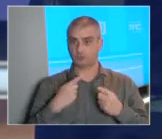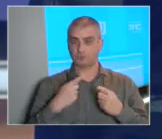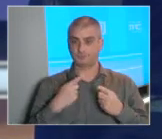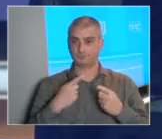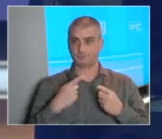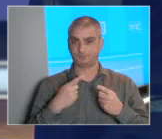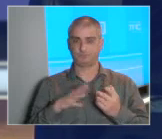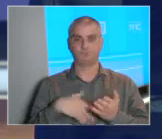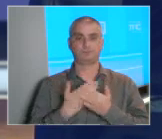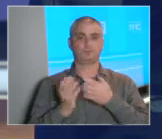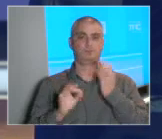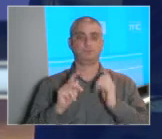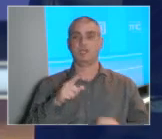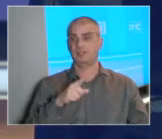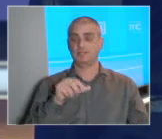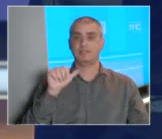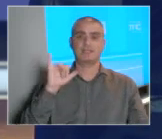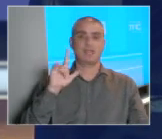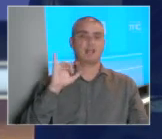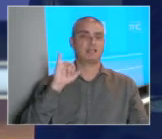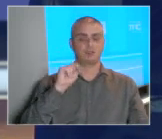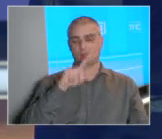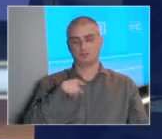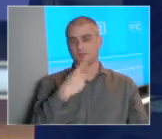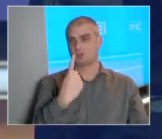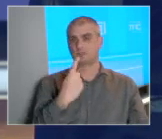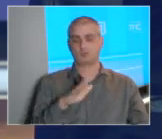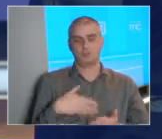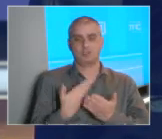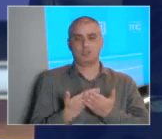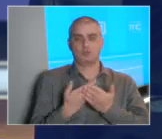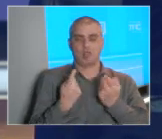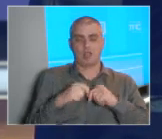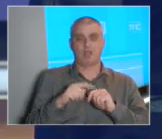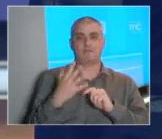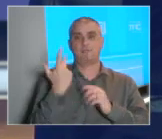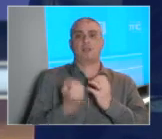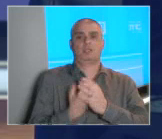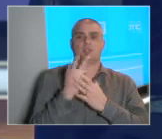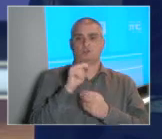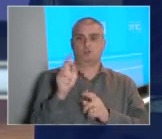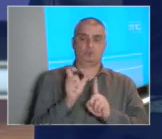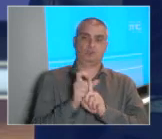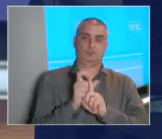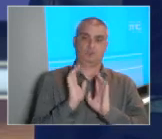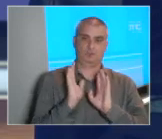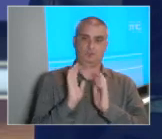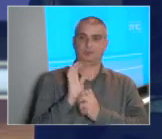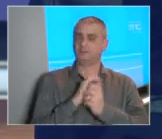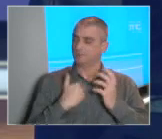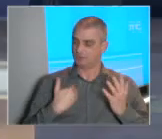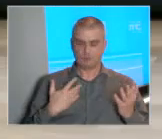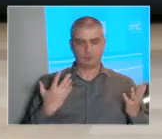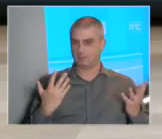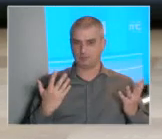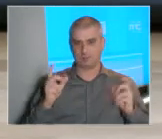היא שהיועץ המשפטי לכנסת, אייל ינון, יפסול את עצמו מייעוץ לוועדה לכשתקום בנושא החסינות. סיבכת אותי, רגע,